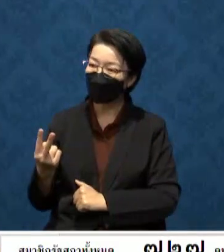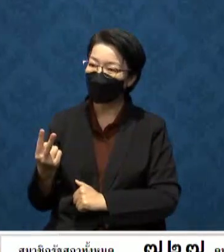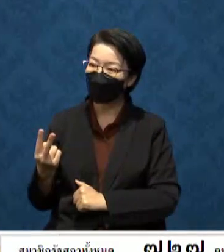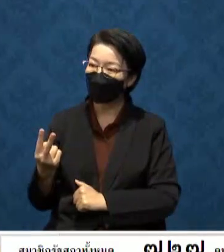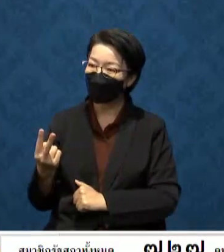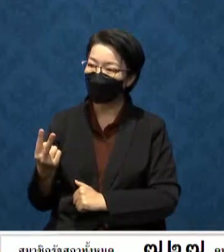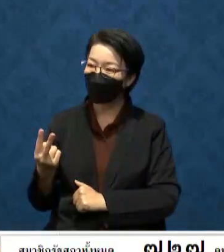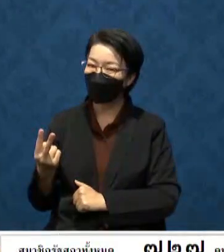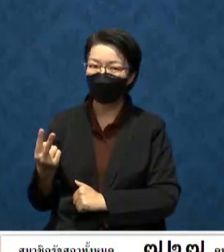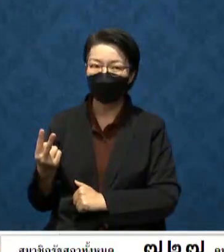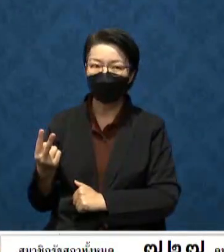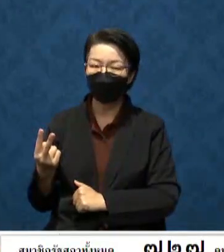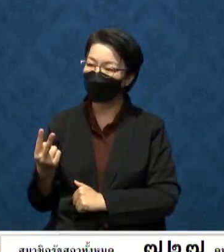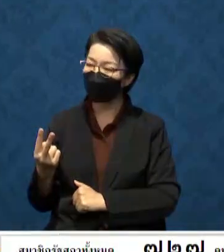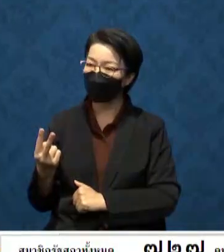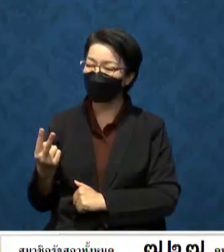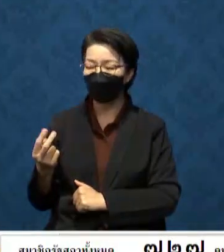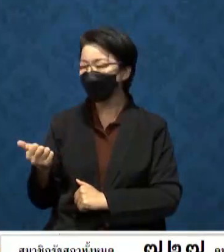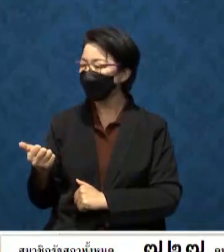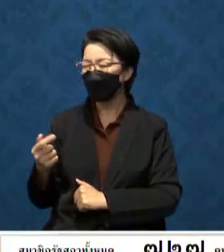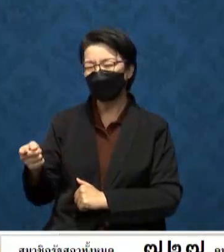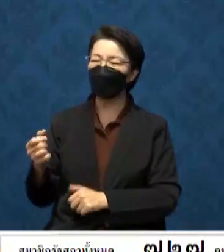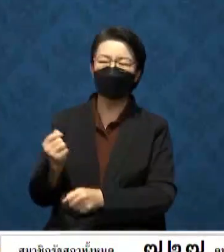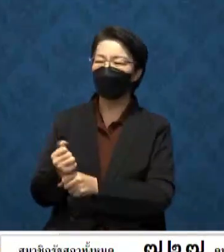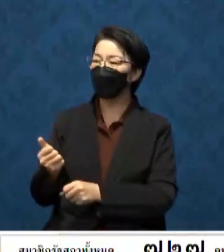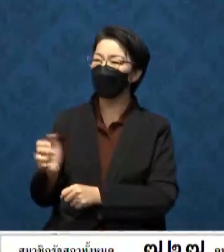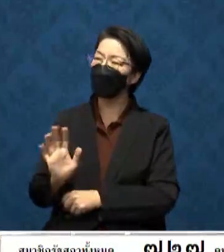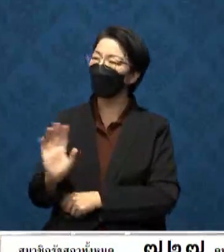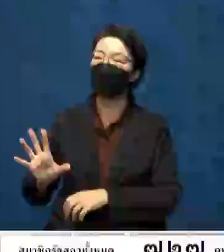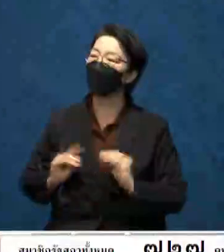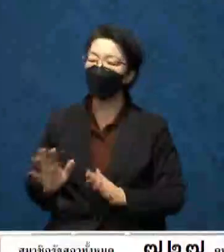น่าจะไปได้นะครับก็ไม่ติดใจครับท่านประธานครับ ครับขอบคุณมากครับ